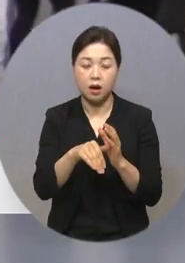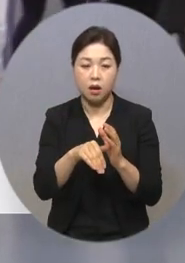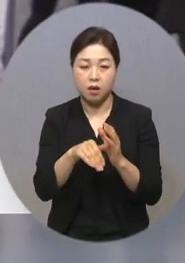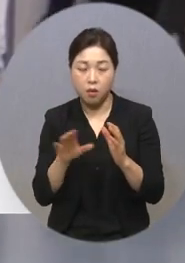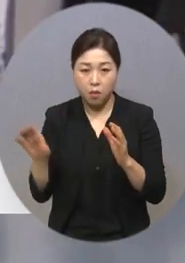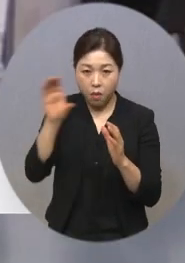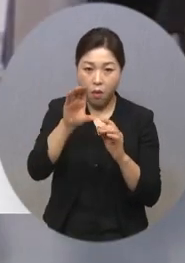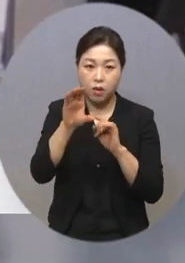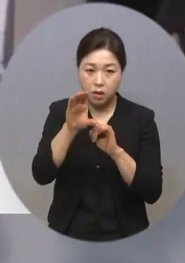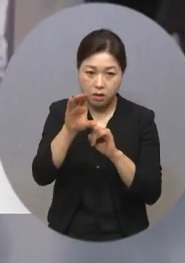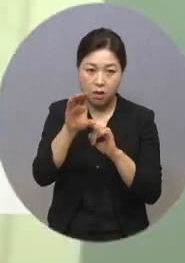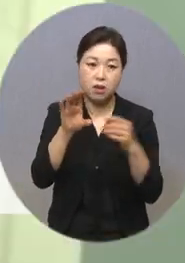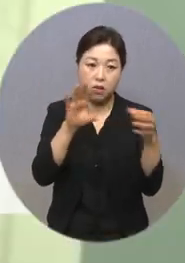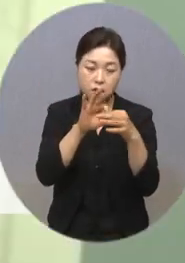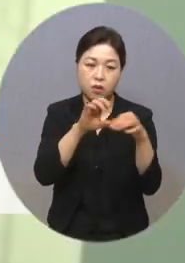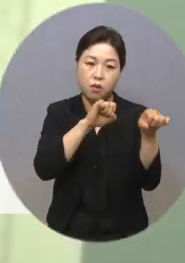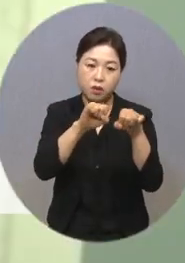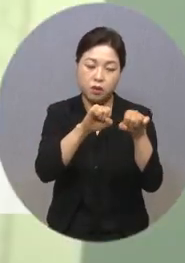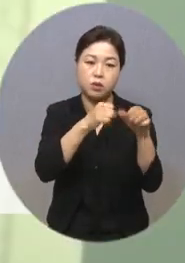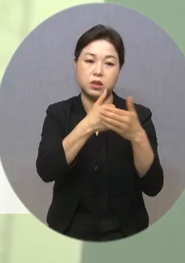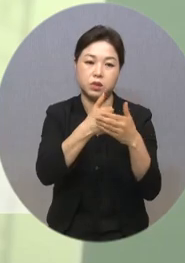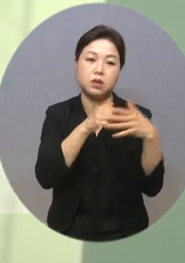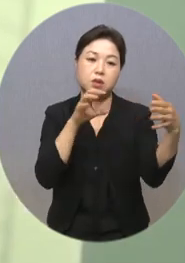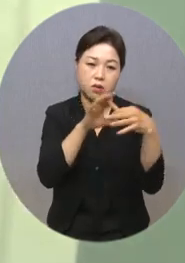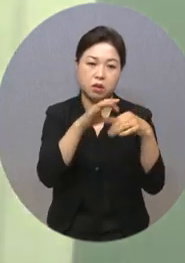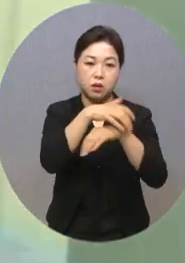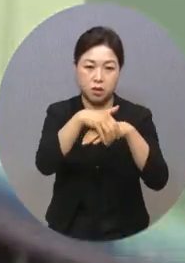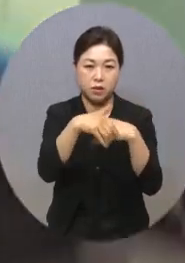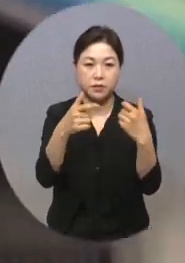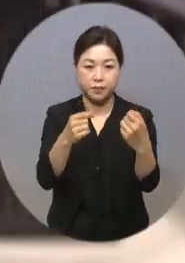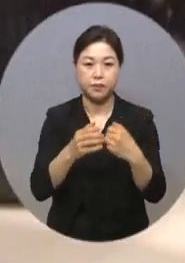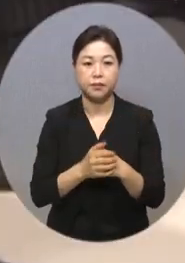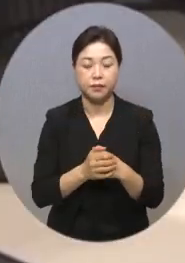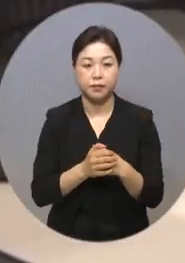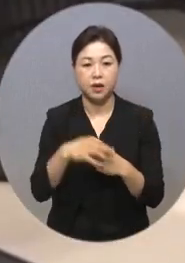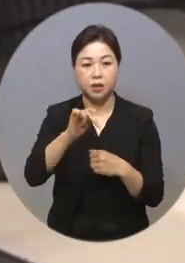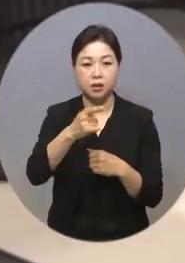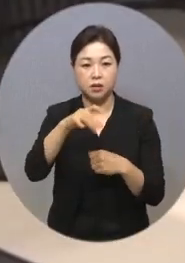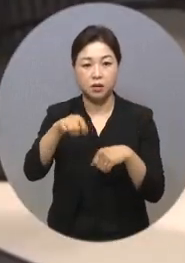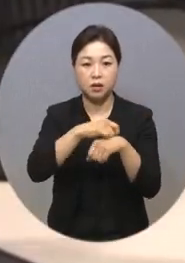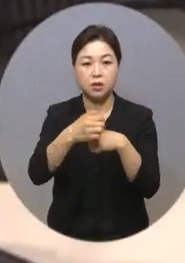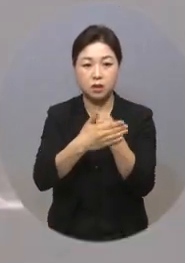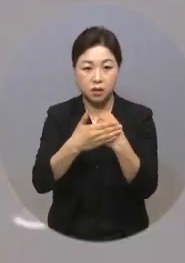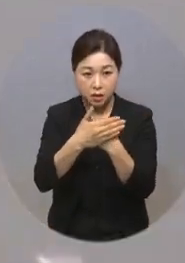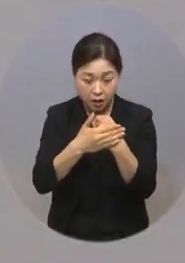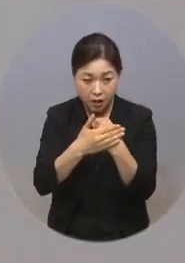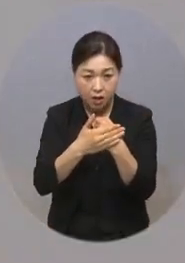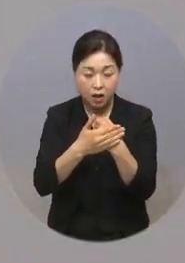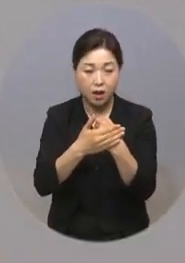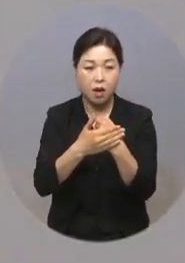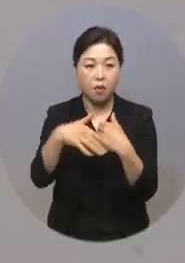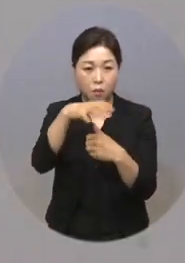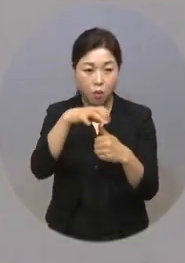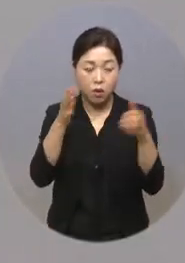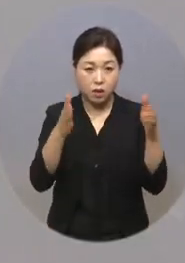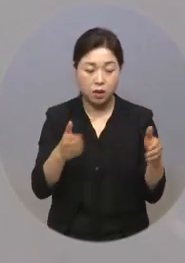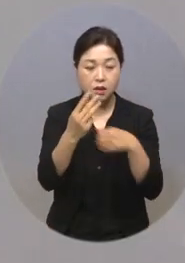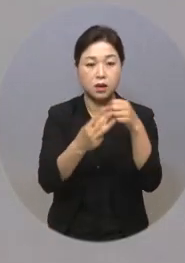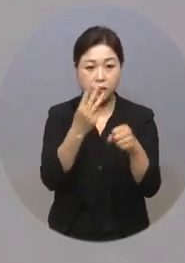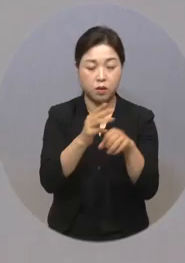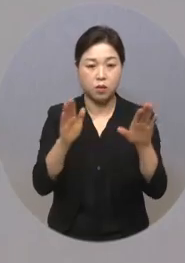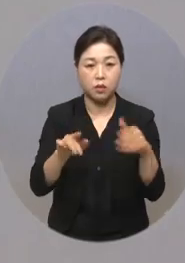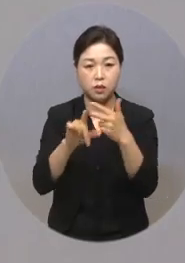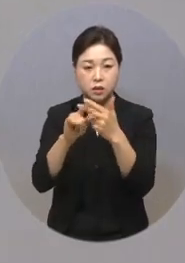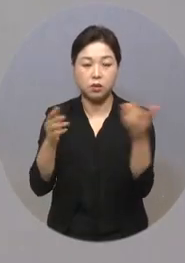보고하기 위해 제작했습니다 당초 계획된 상정 특례 a 유효기간은 3년으로 오는 7월 종료 될